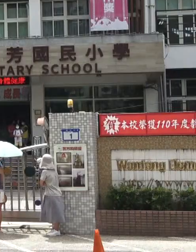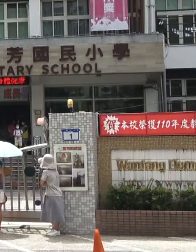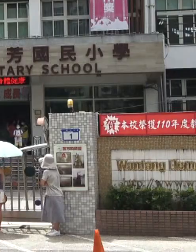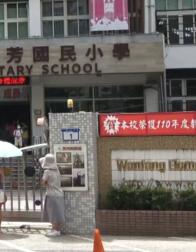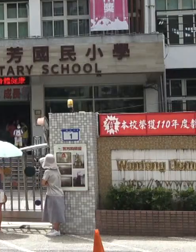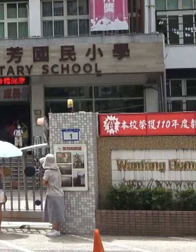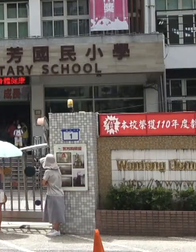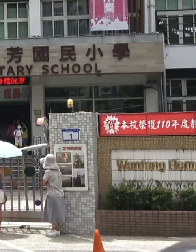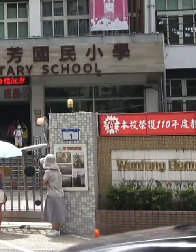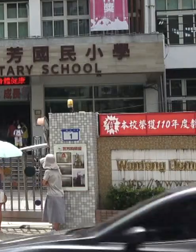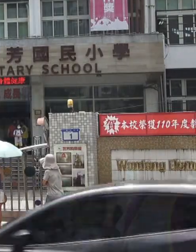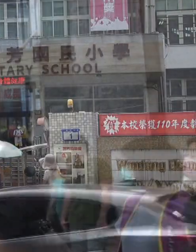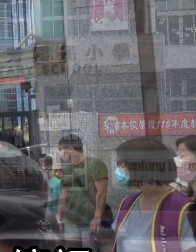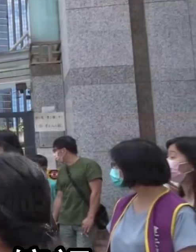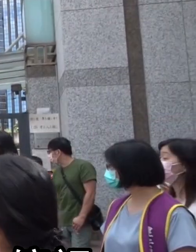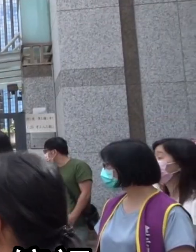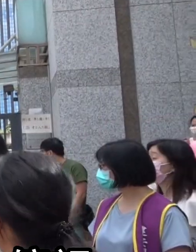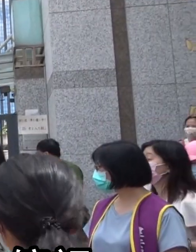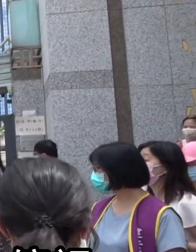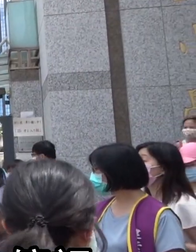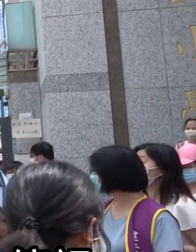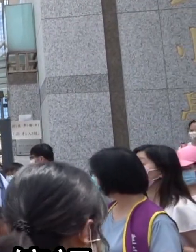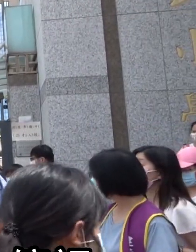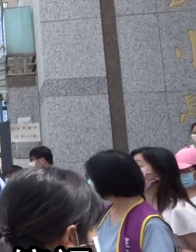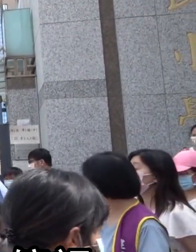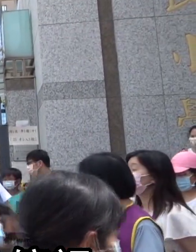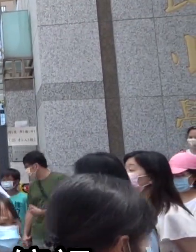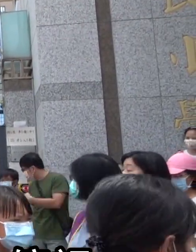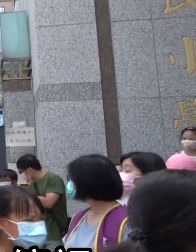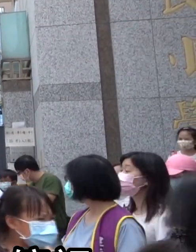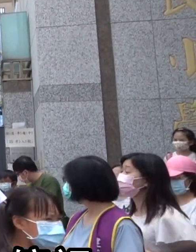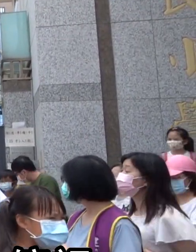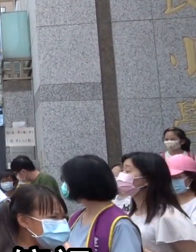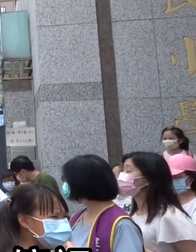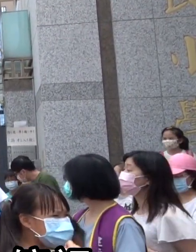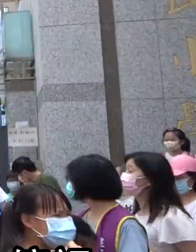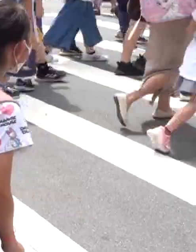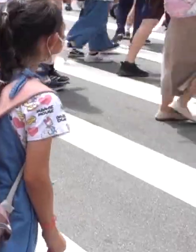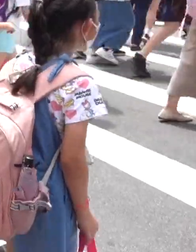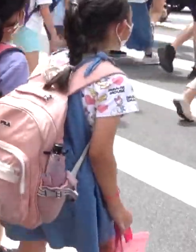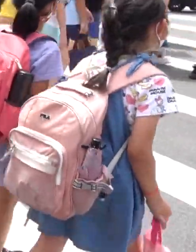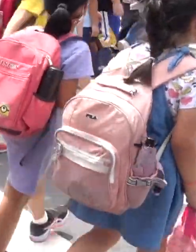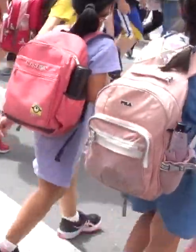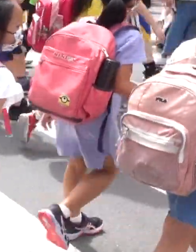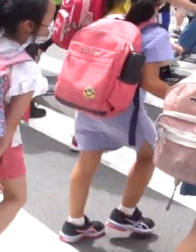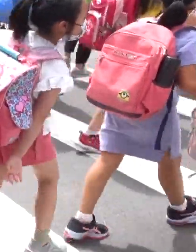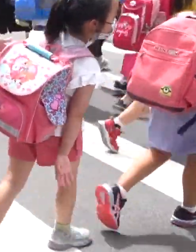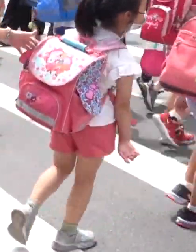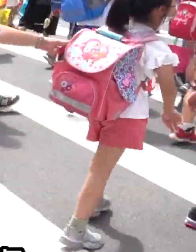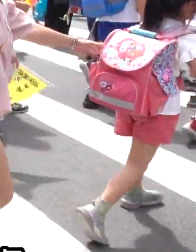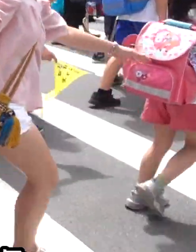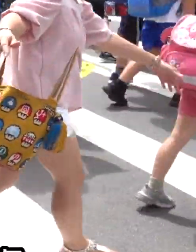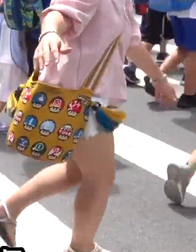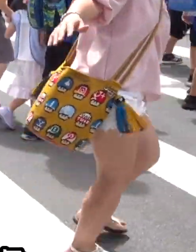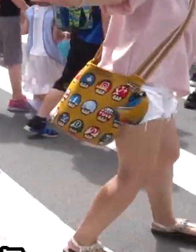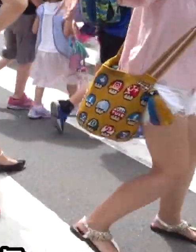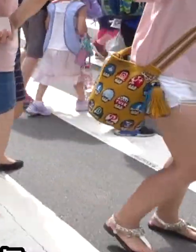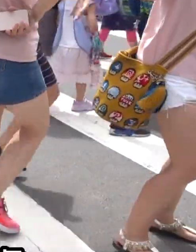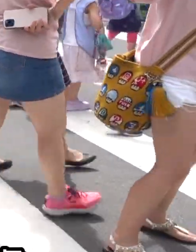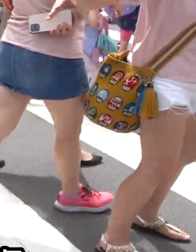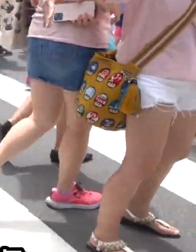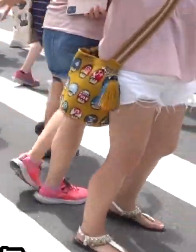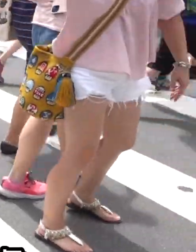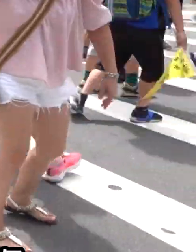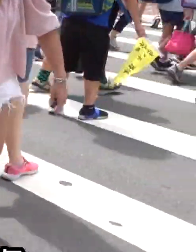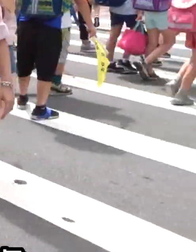儿们就读的万方国小、建安国小，虽然都以预防性停课，但也再度引发大众对儿童防